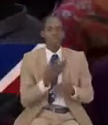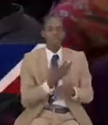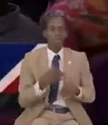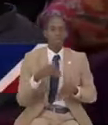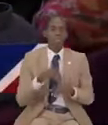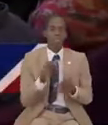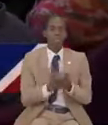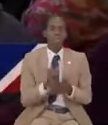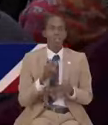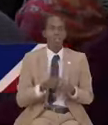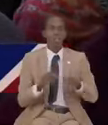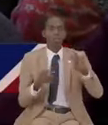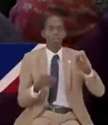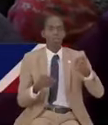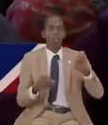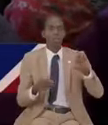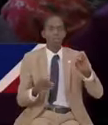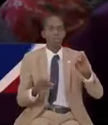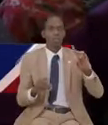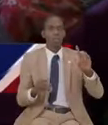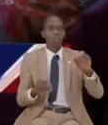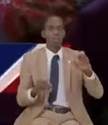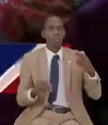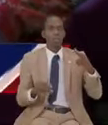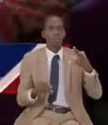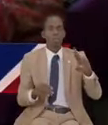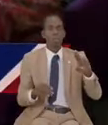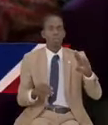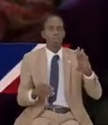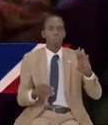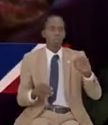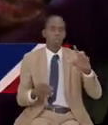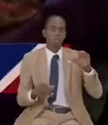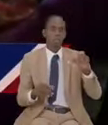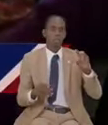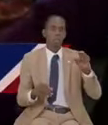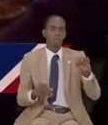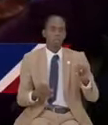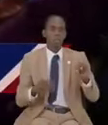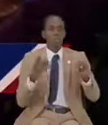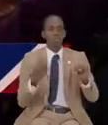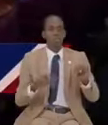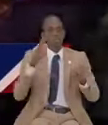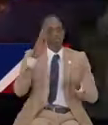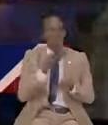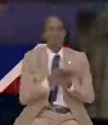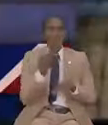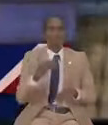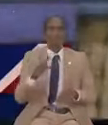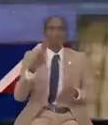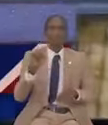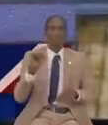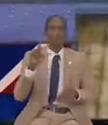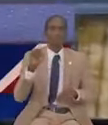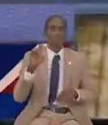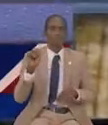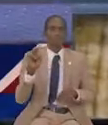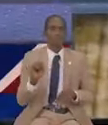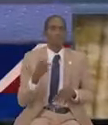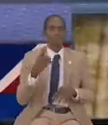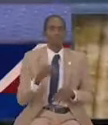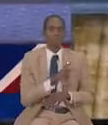en ce même temps merodac baladant vraiment un terrible non fils de baladant roi de